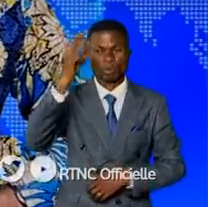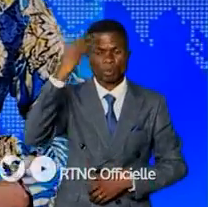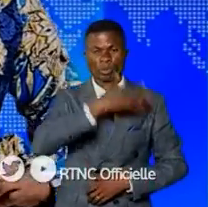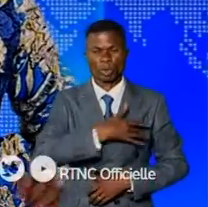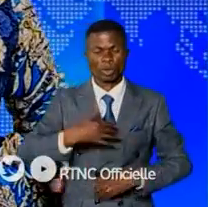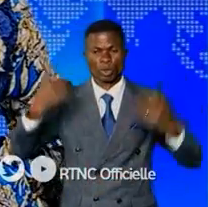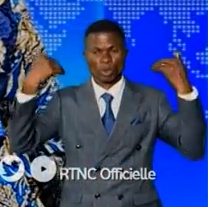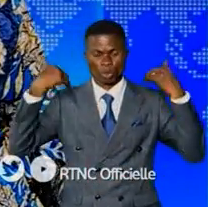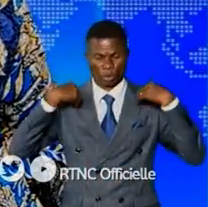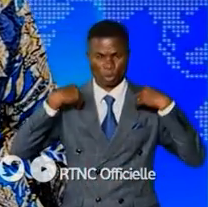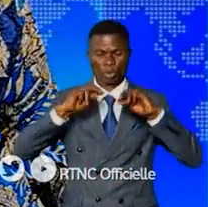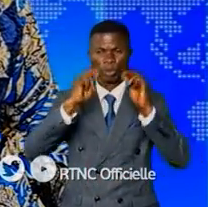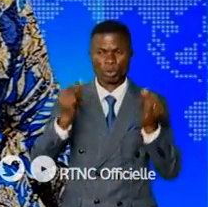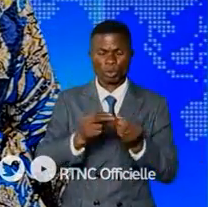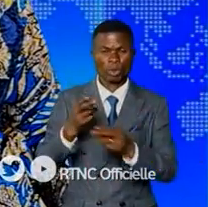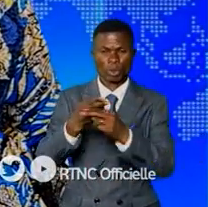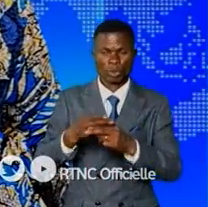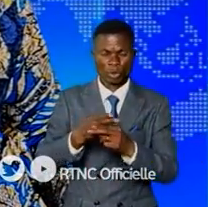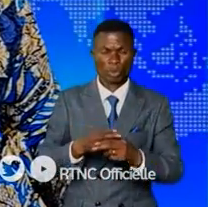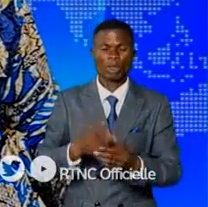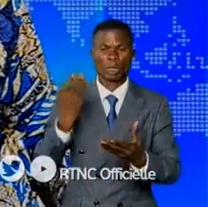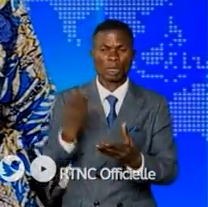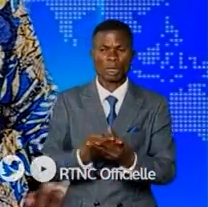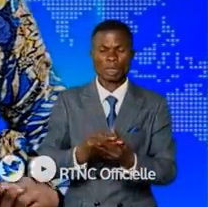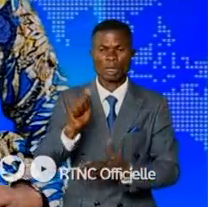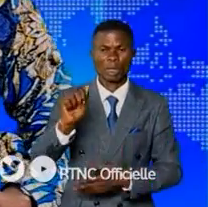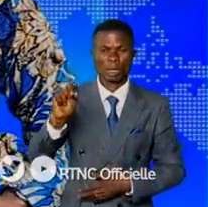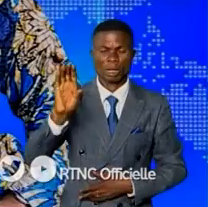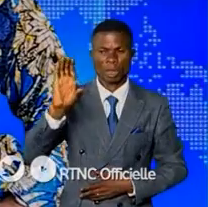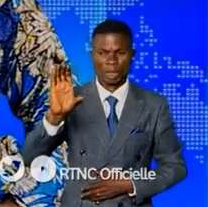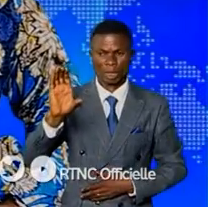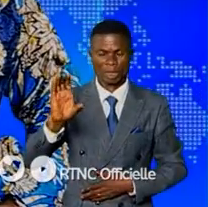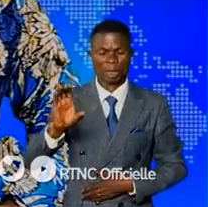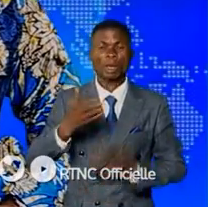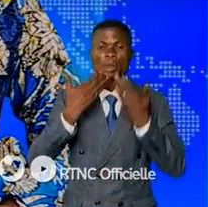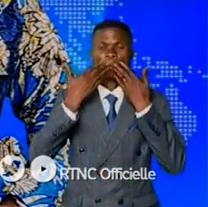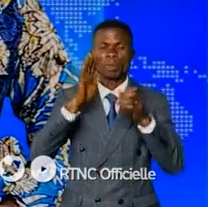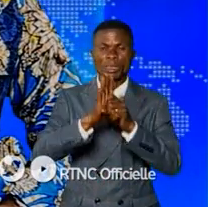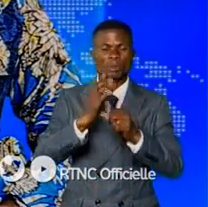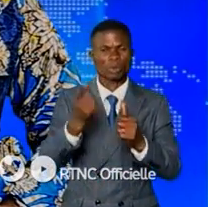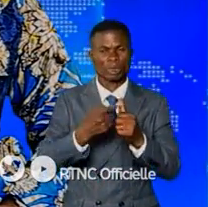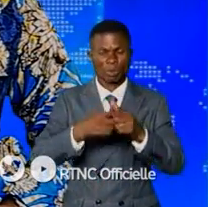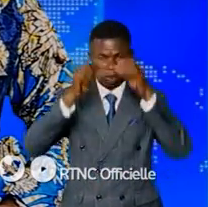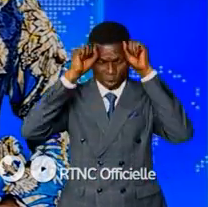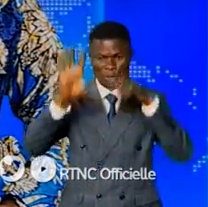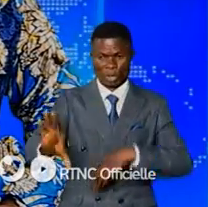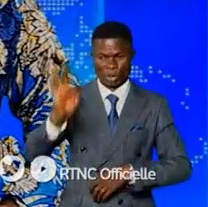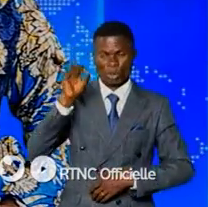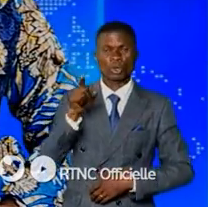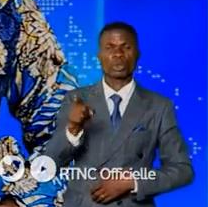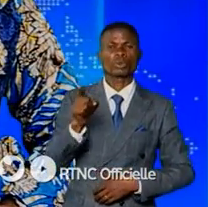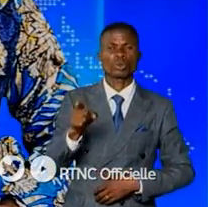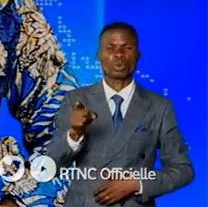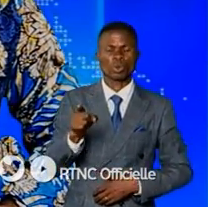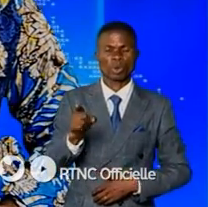de l'Autorité de régulation et de contrôle des assurances, ARCA en sigle. Tout en remerciant le président de la République du choix porté